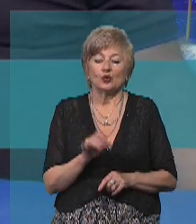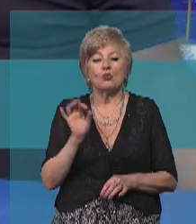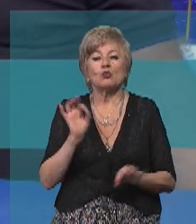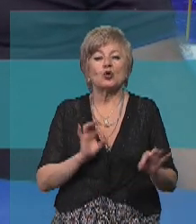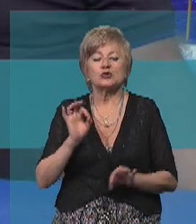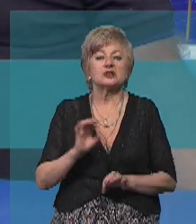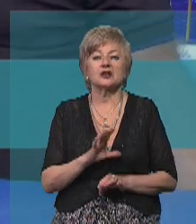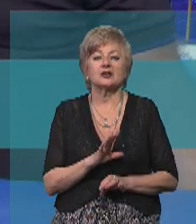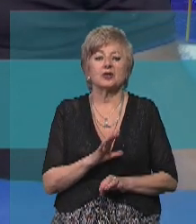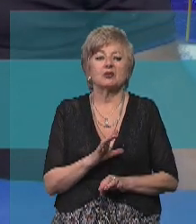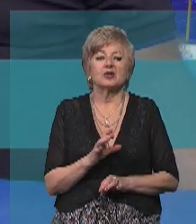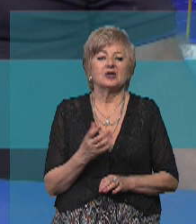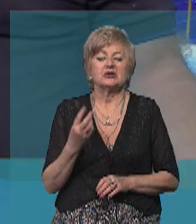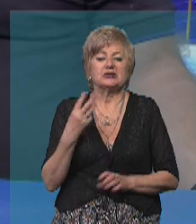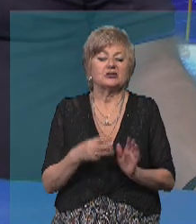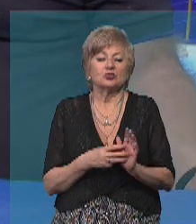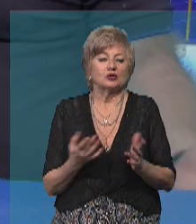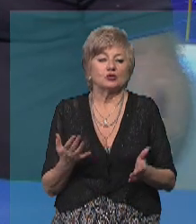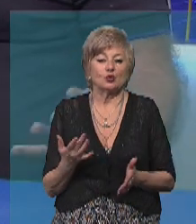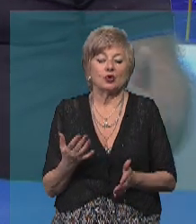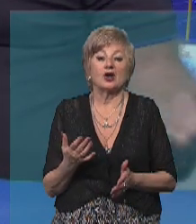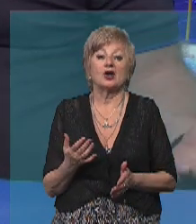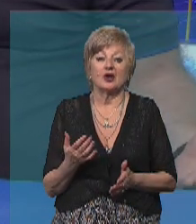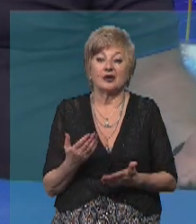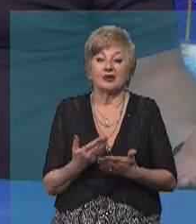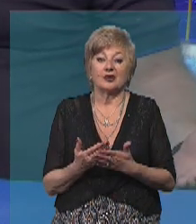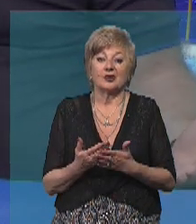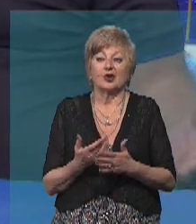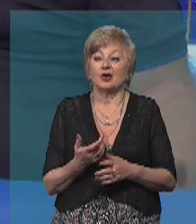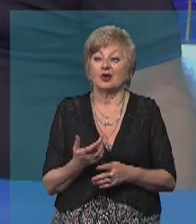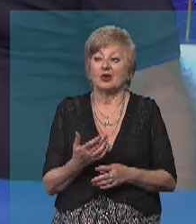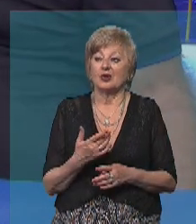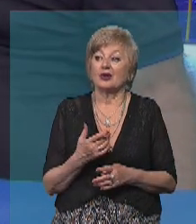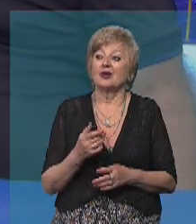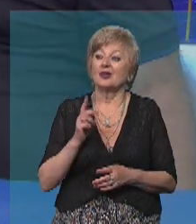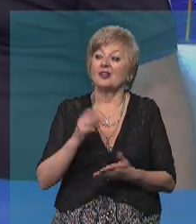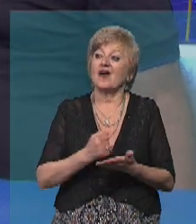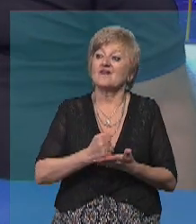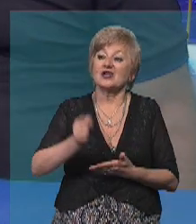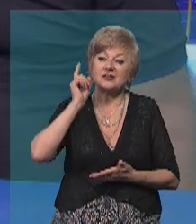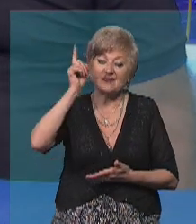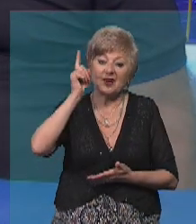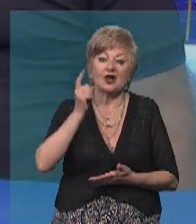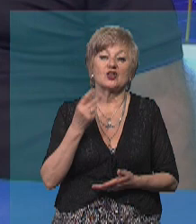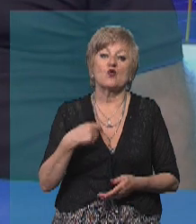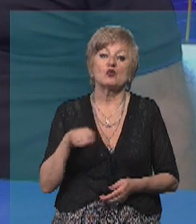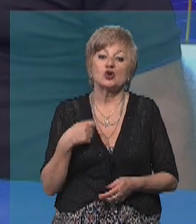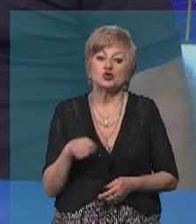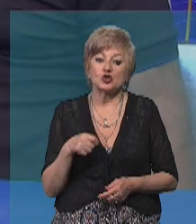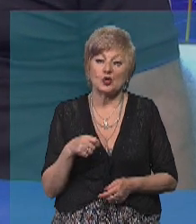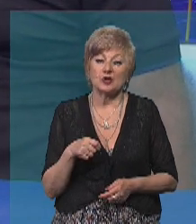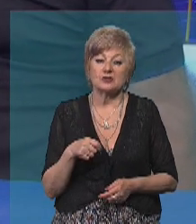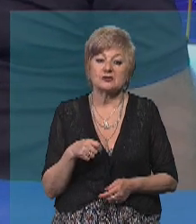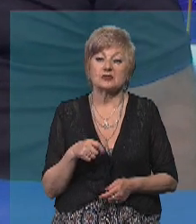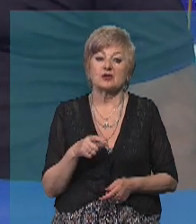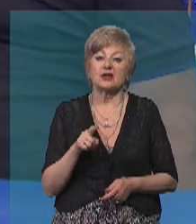відсотків? 78%, ну, практично абсолютна більшість. Його тут висували в президенти. Так, так, і не в Донецьку, не